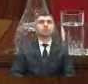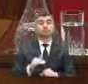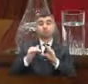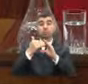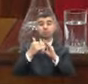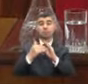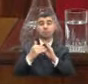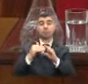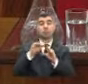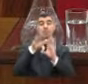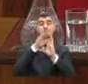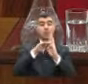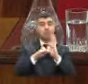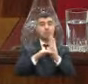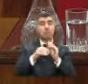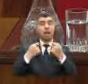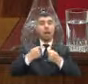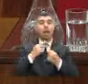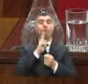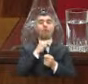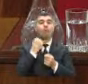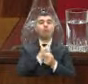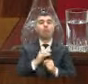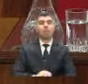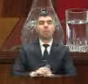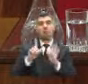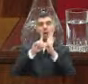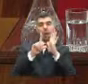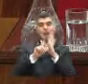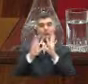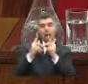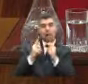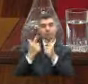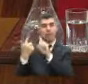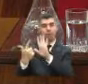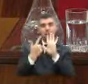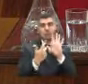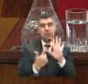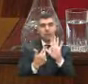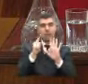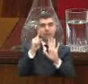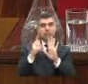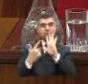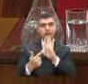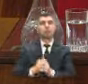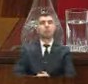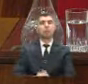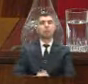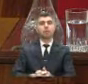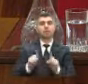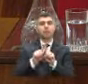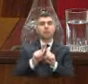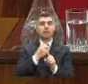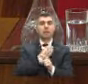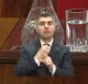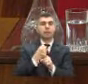مكتب مجلس النواب من السيد رئيس الحكومة بمشروع قانون رقم 77/17 يتعلق بتنظيم ممارسة الطب